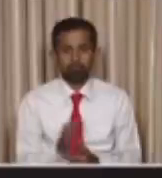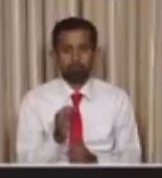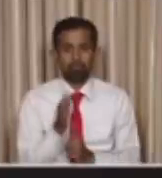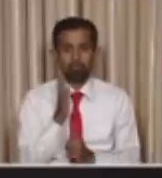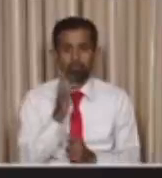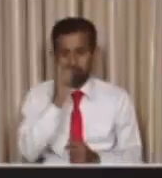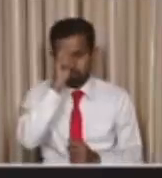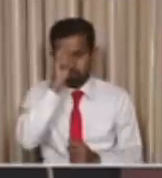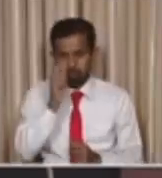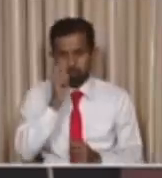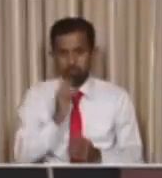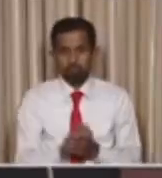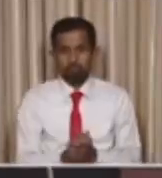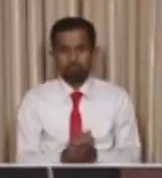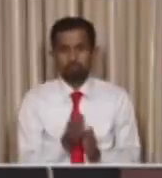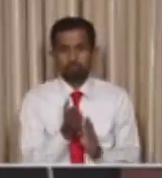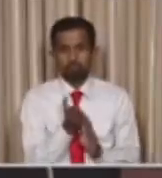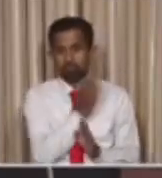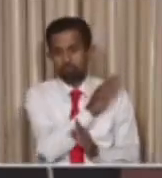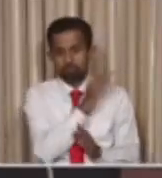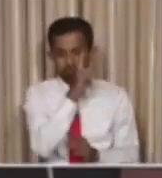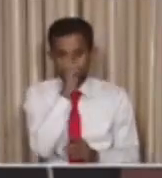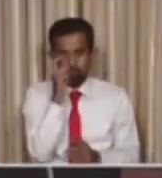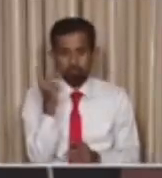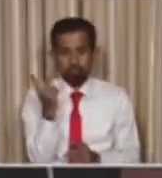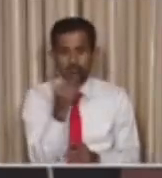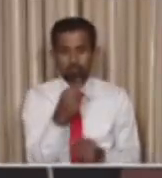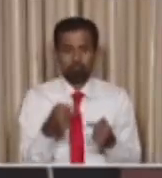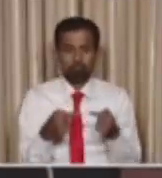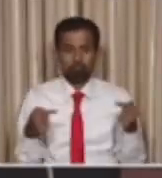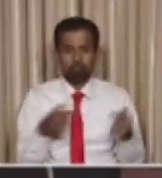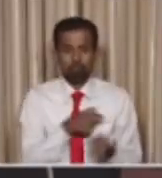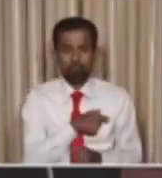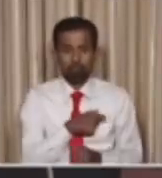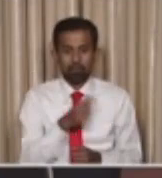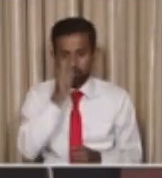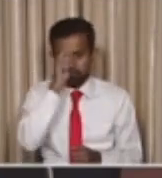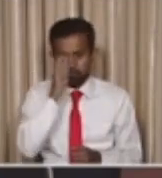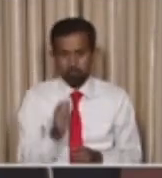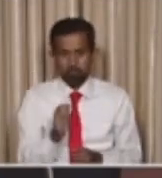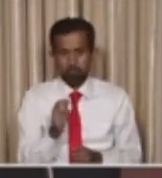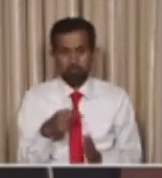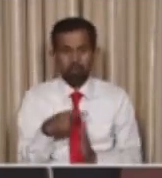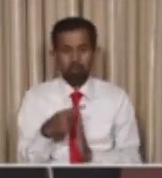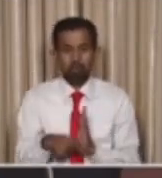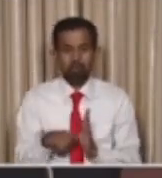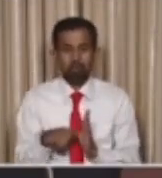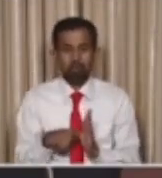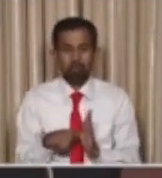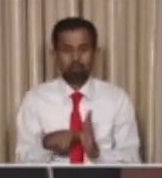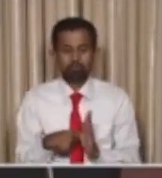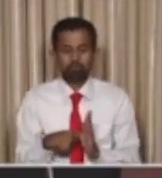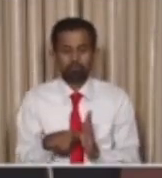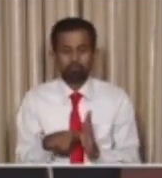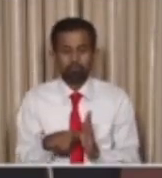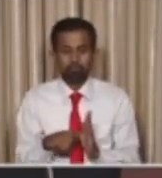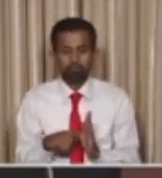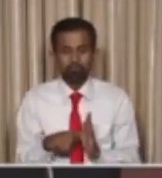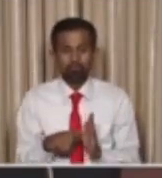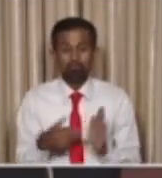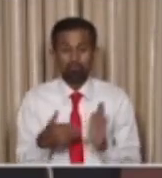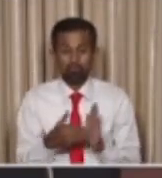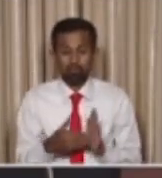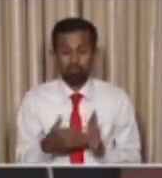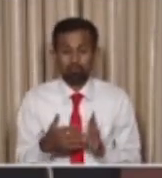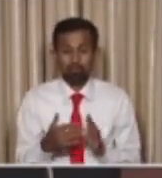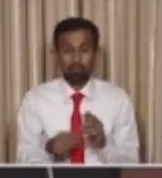තිබුණි. පසුගිය මාස කිහිපය තුළ අපේ විපක්ෂ රාජකතුමා මේ රටේ පීඩනයට පත් වෙලා